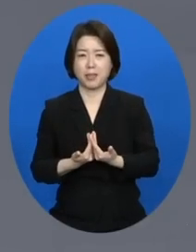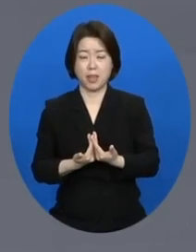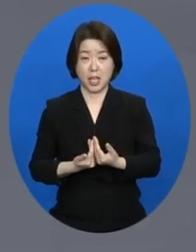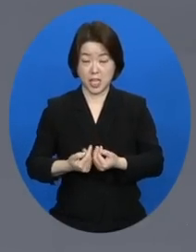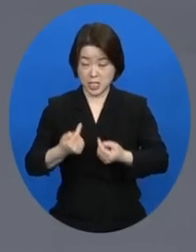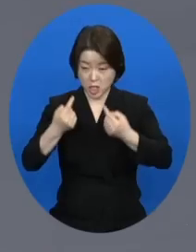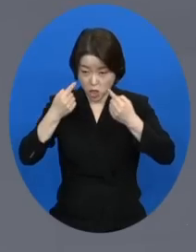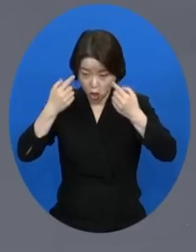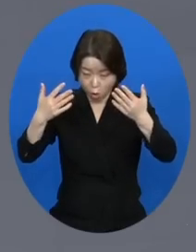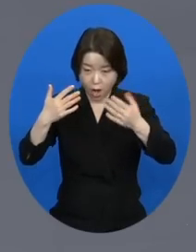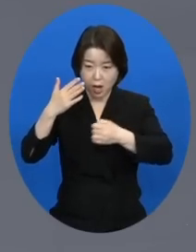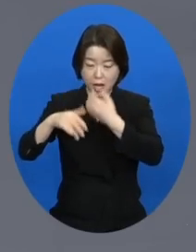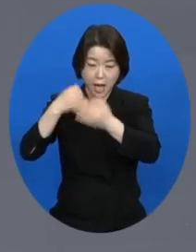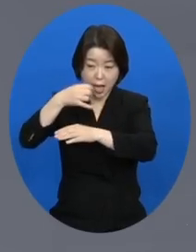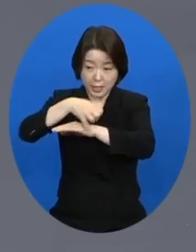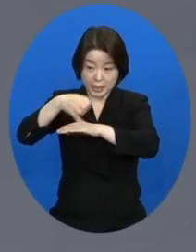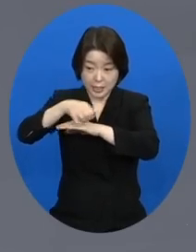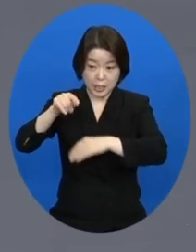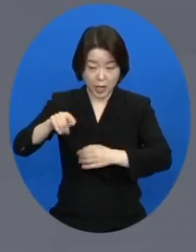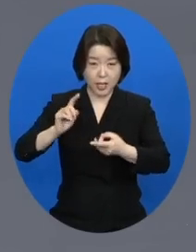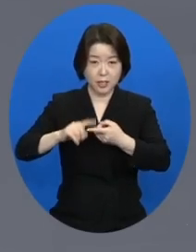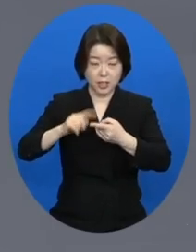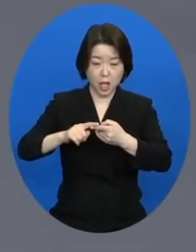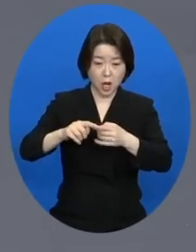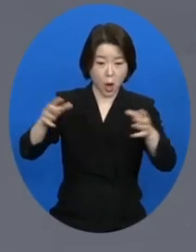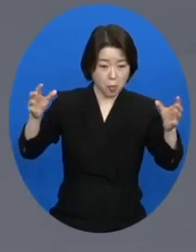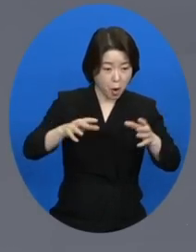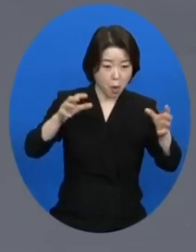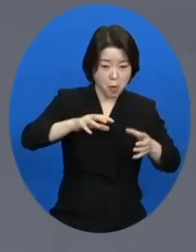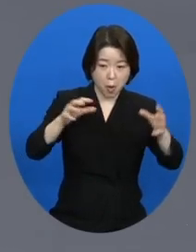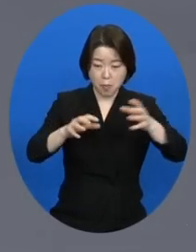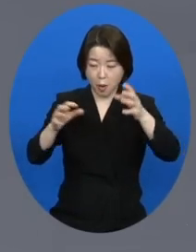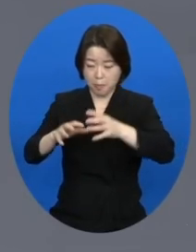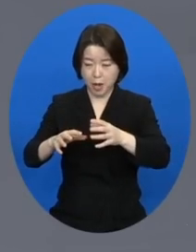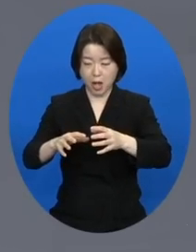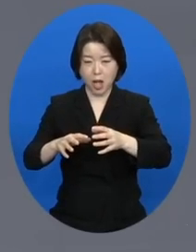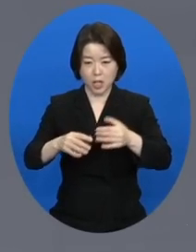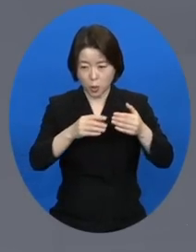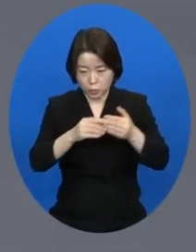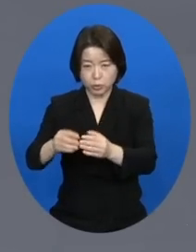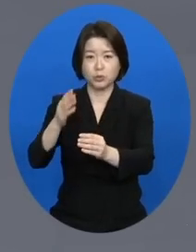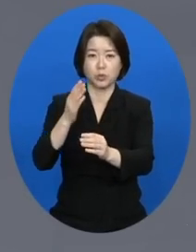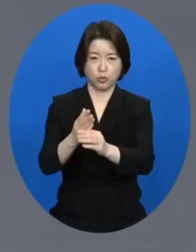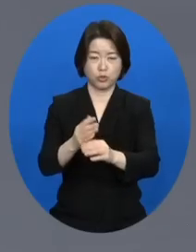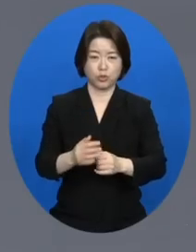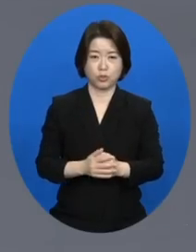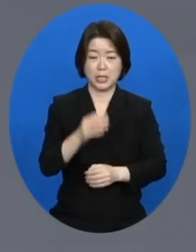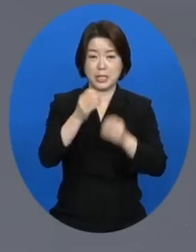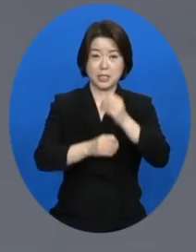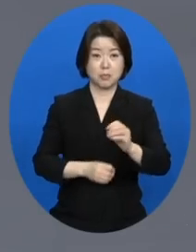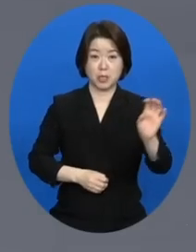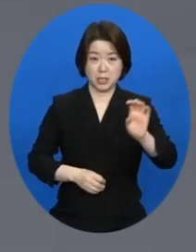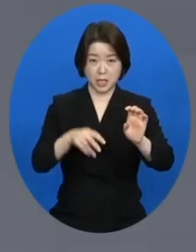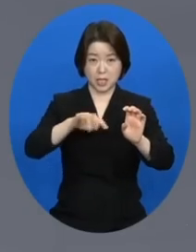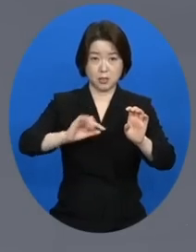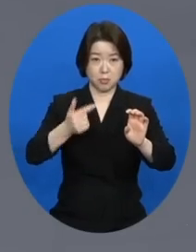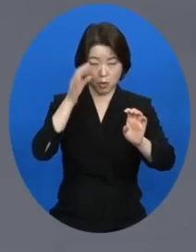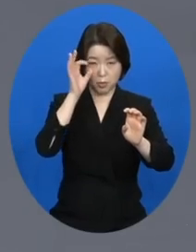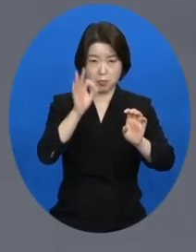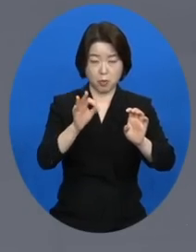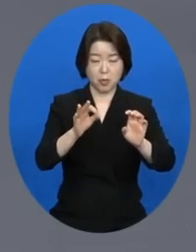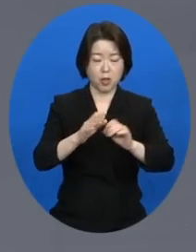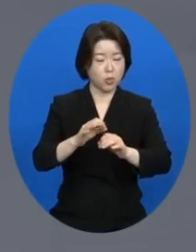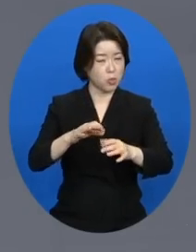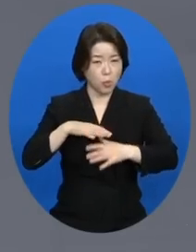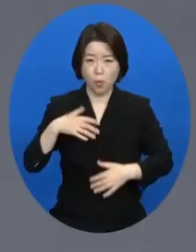정확하게 하나님이 디자인하신 대로 지금 구성하고 그를 인도하고 계셨다는 거예요. 시편 40편에